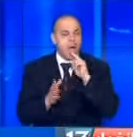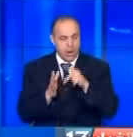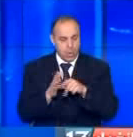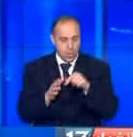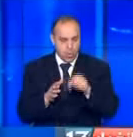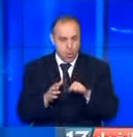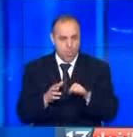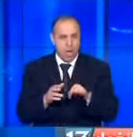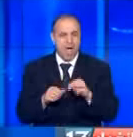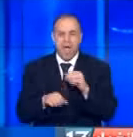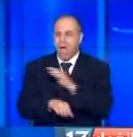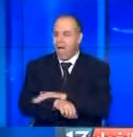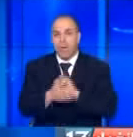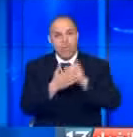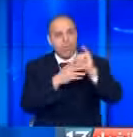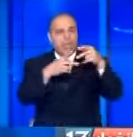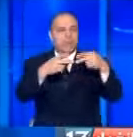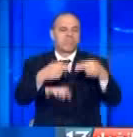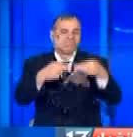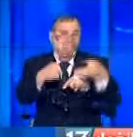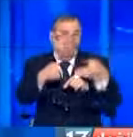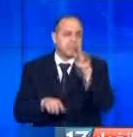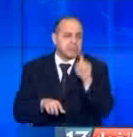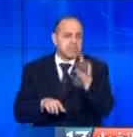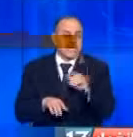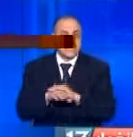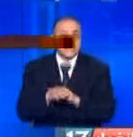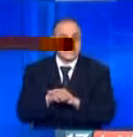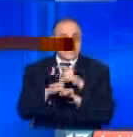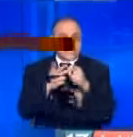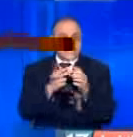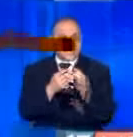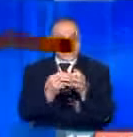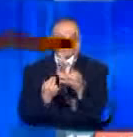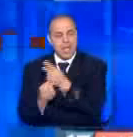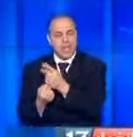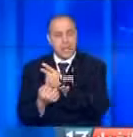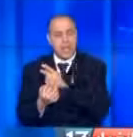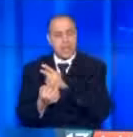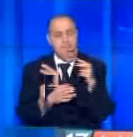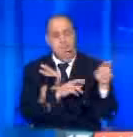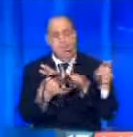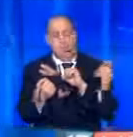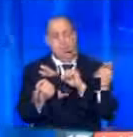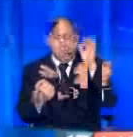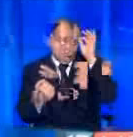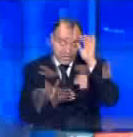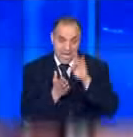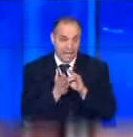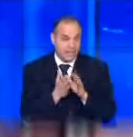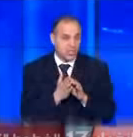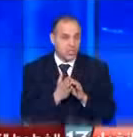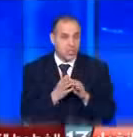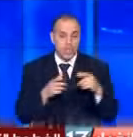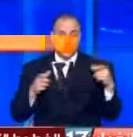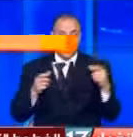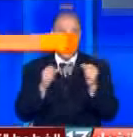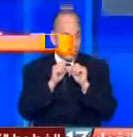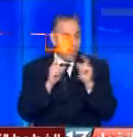أنها أقرت وقف رحلاتها على سمة حرفائها وأسطولها، فيما تعهد وزير النقل أنيس غديرة